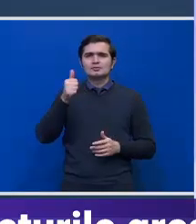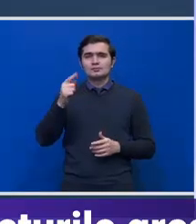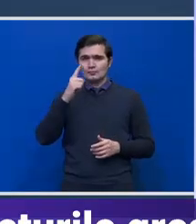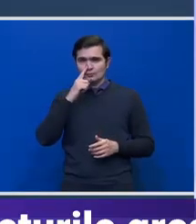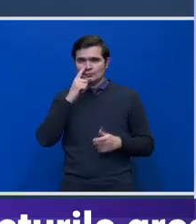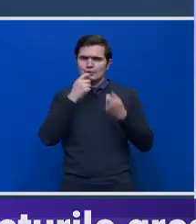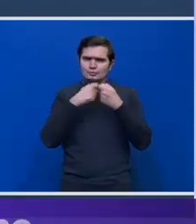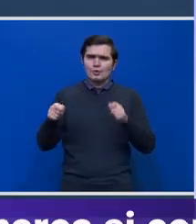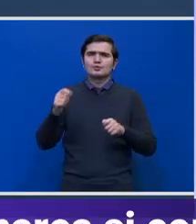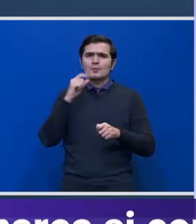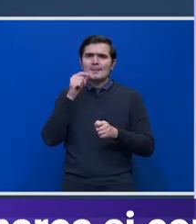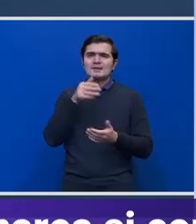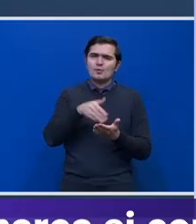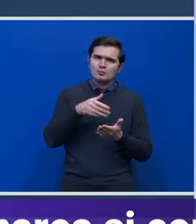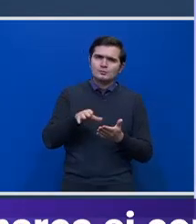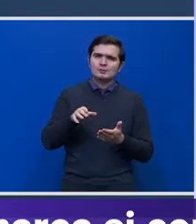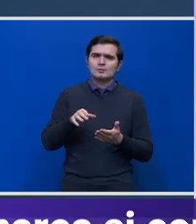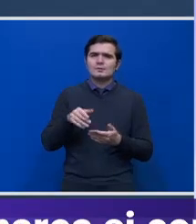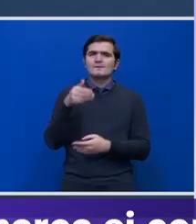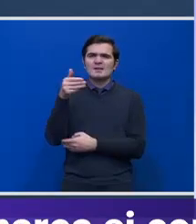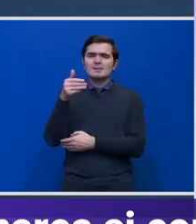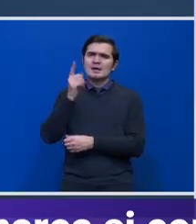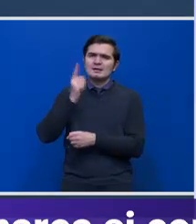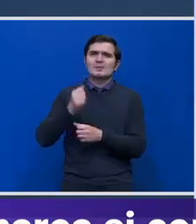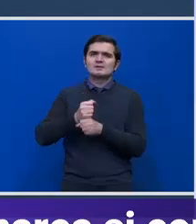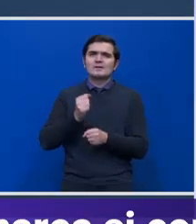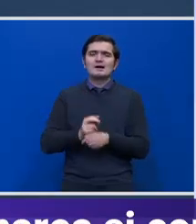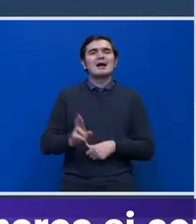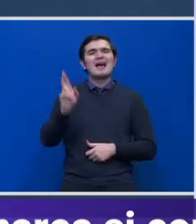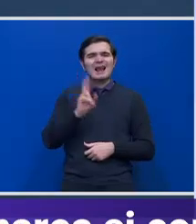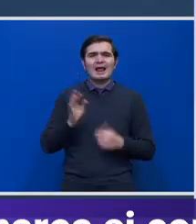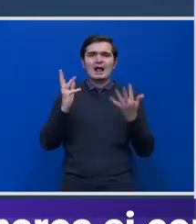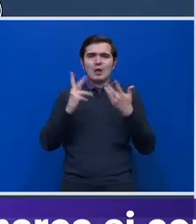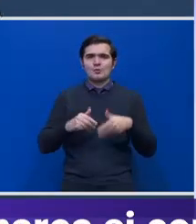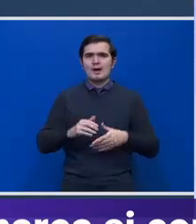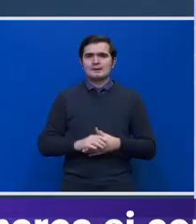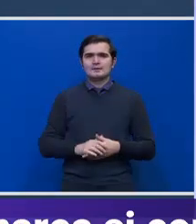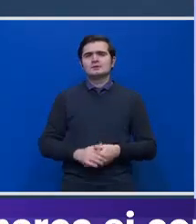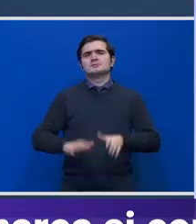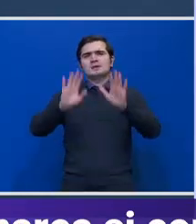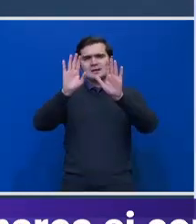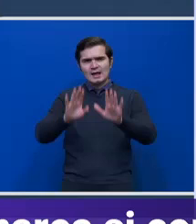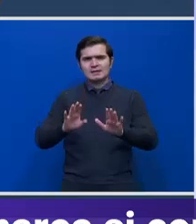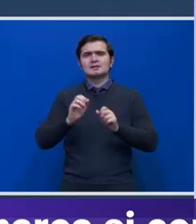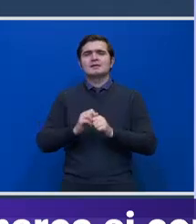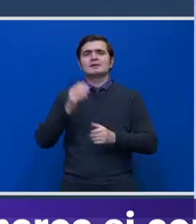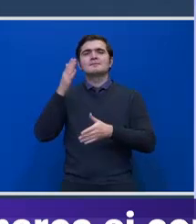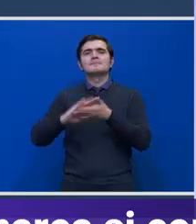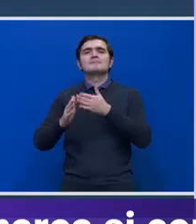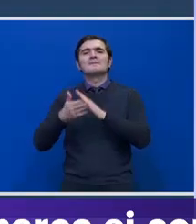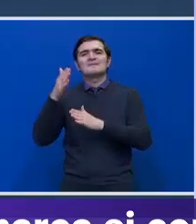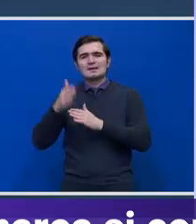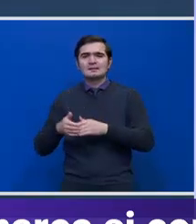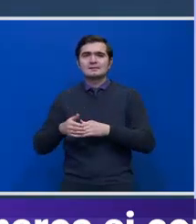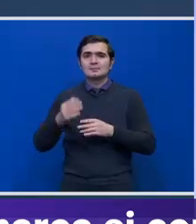toți consumatorii, furnizorii au obligația să facă recalculare. Deci, lăsați-ne să finalizăm. Vă dați seama că